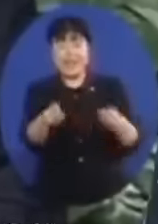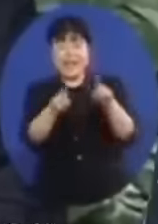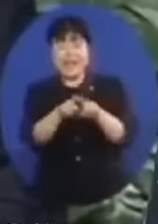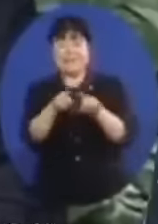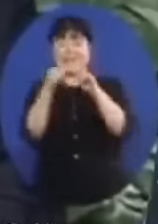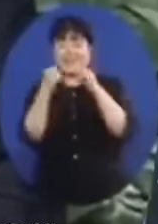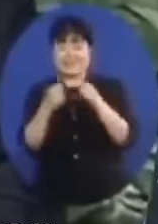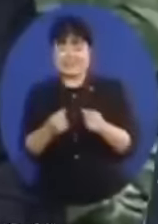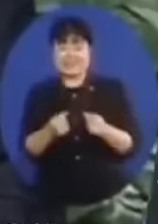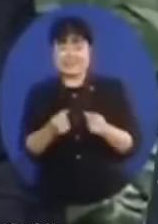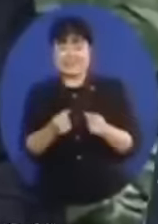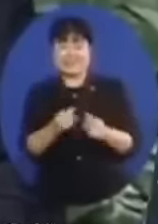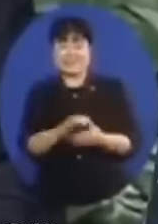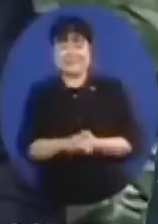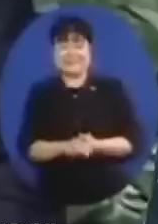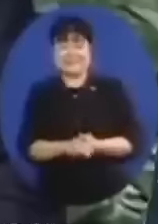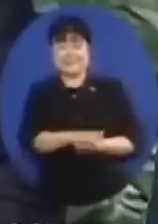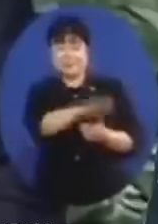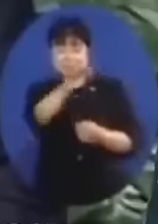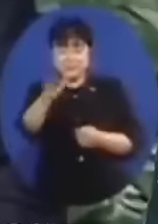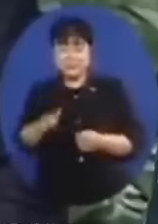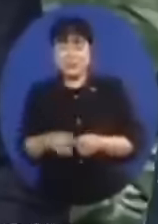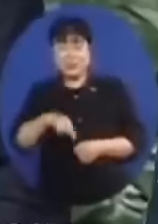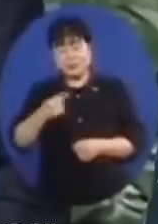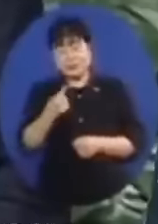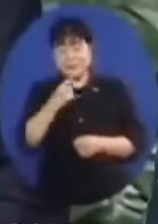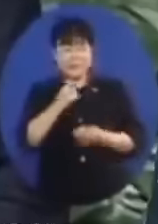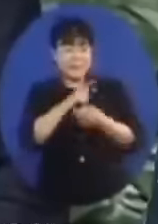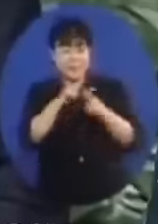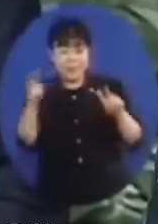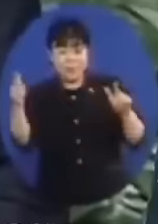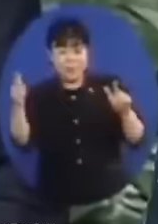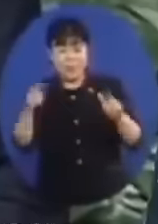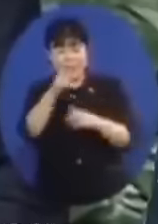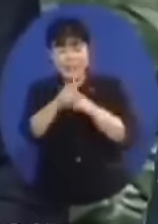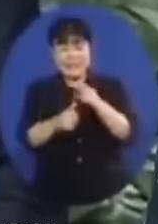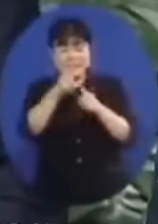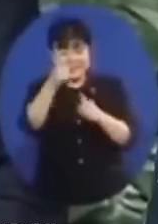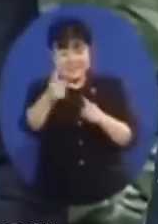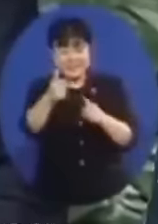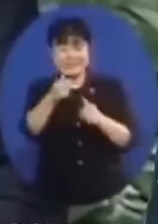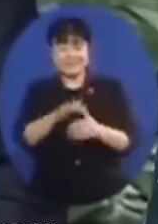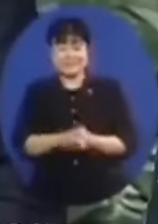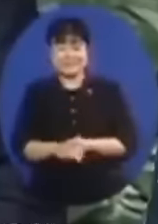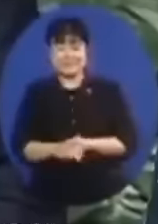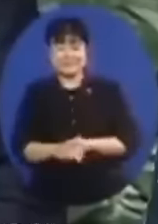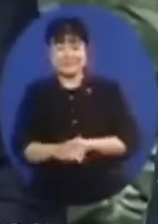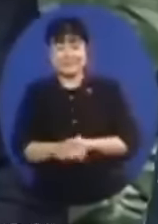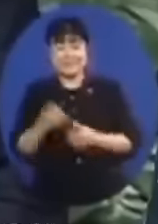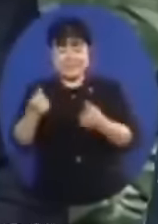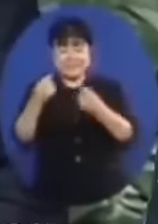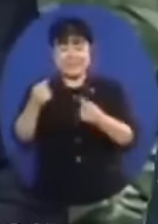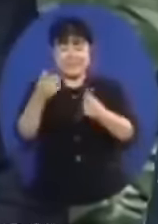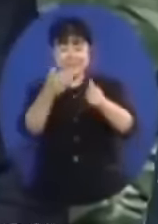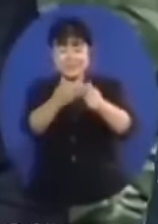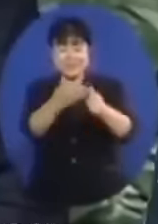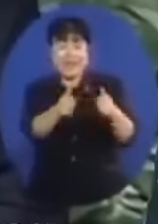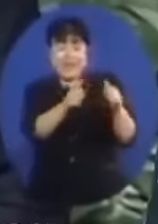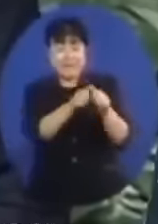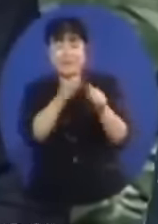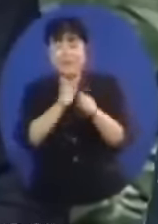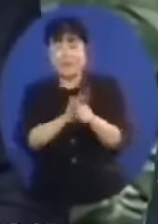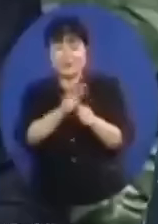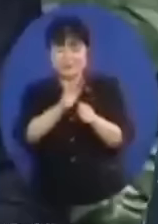계신 것입니다. 우리는 우리 혼자만 있는 것이 아닙니다. 우리에게 하나님이 백으로 같이